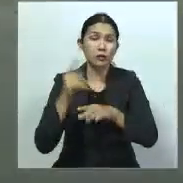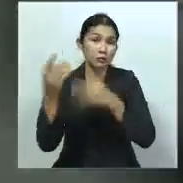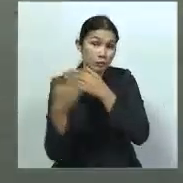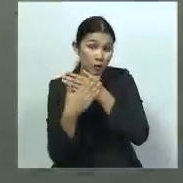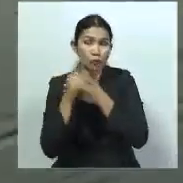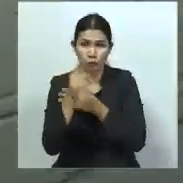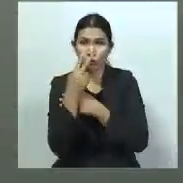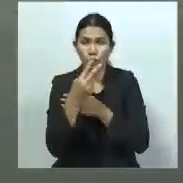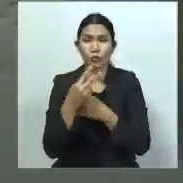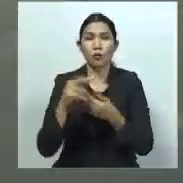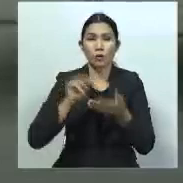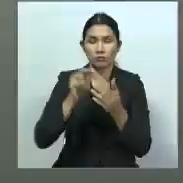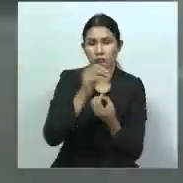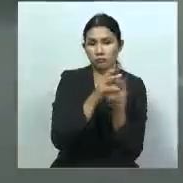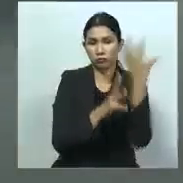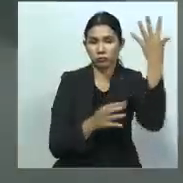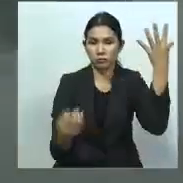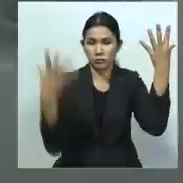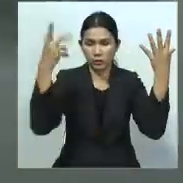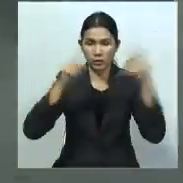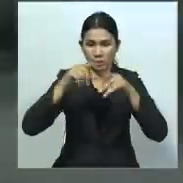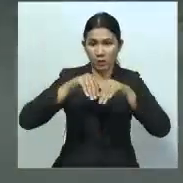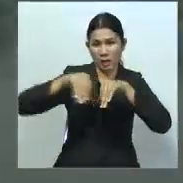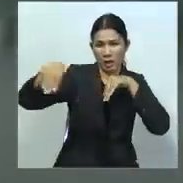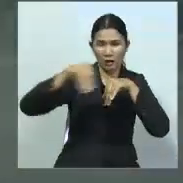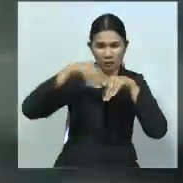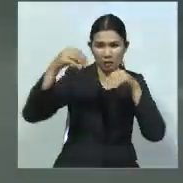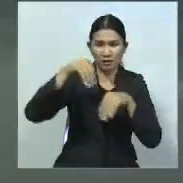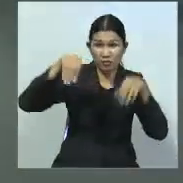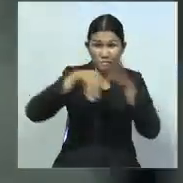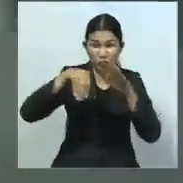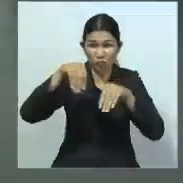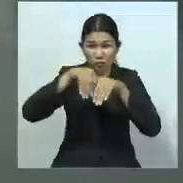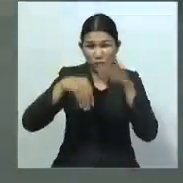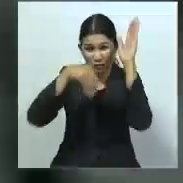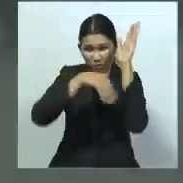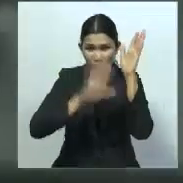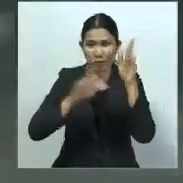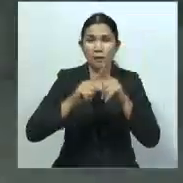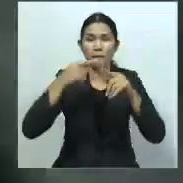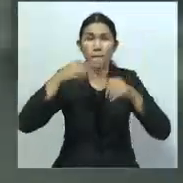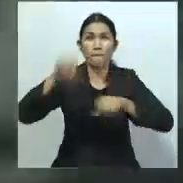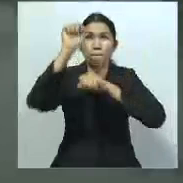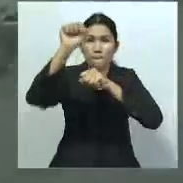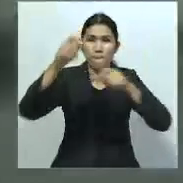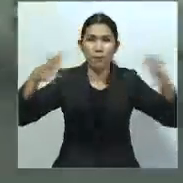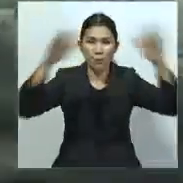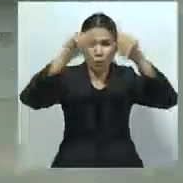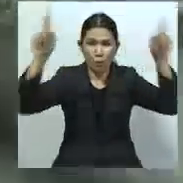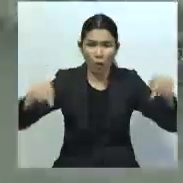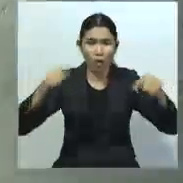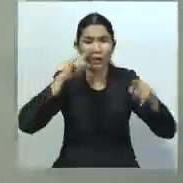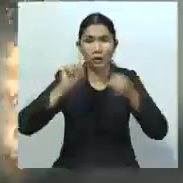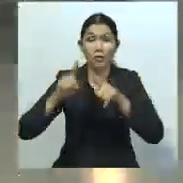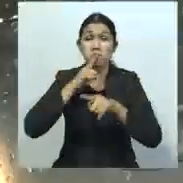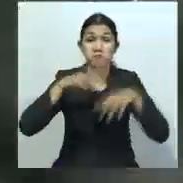ครัดโดยให้อยู่ห่างจากต้นมั้ยส่งปลูกสรางที่ไม่แข็งแรง ปลายโกษณา รวมถึงเสาไฟฟ้า ในชวที่เกิดพ